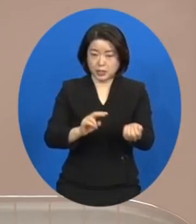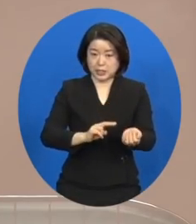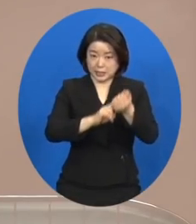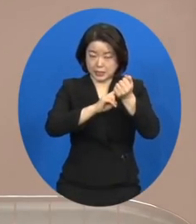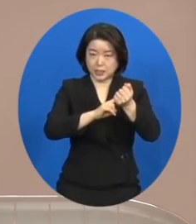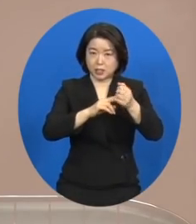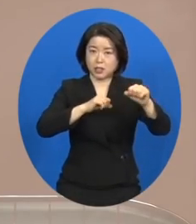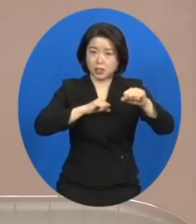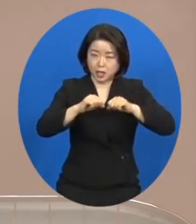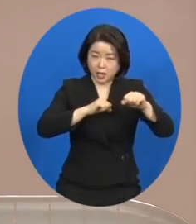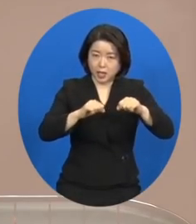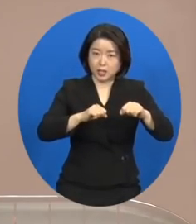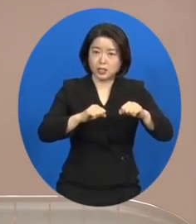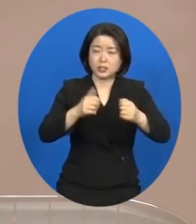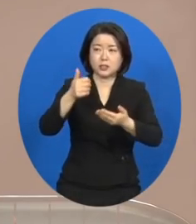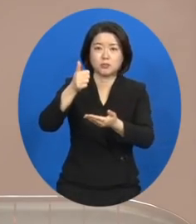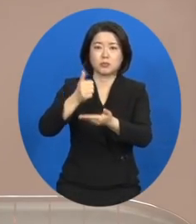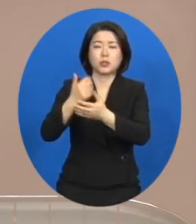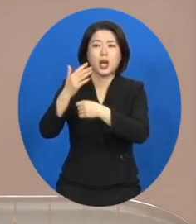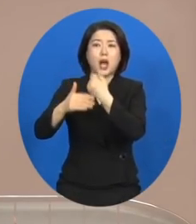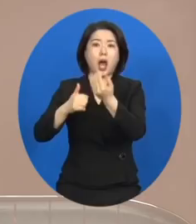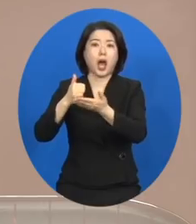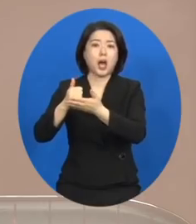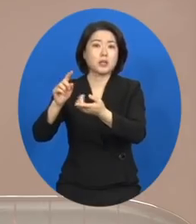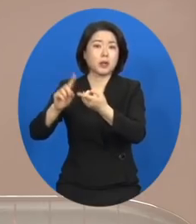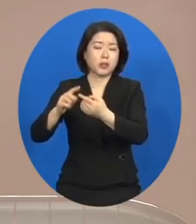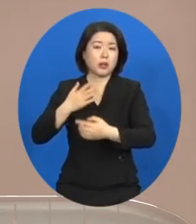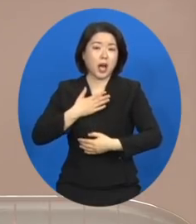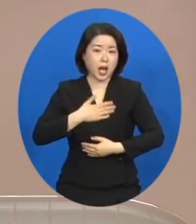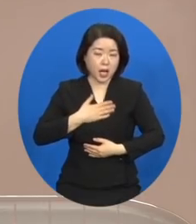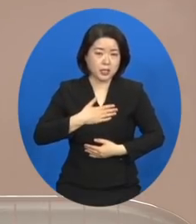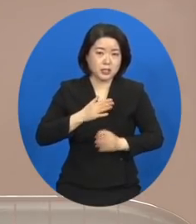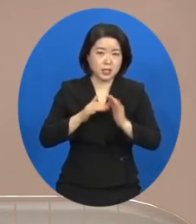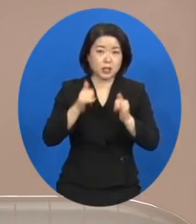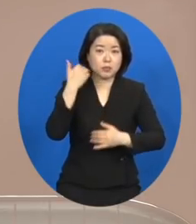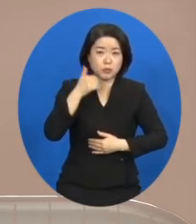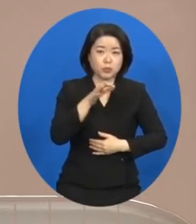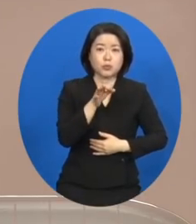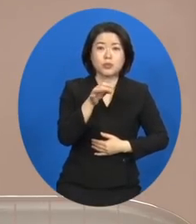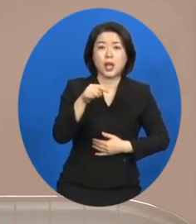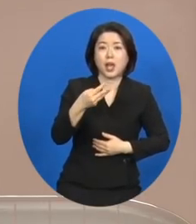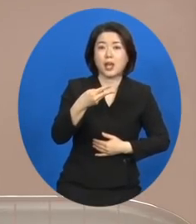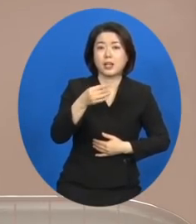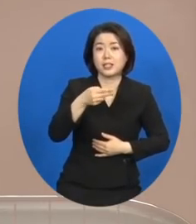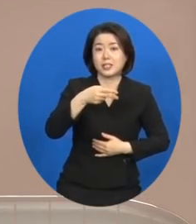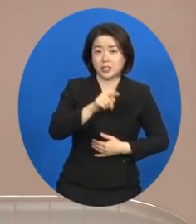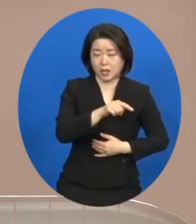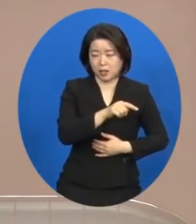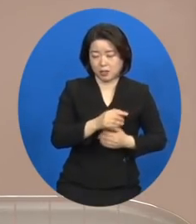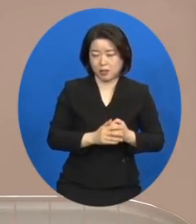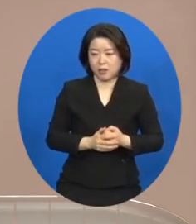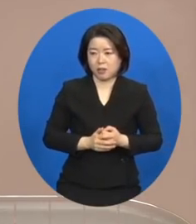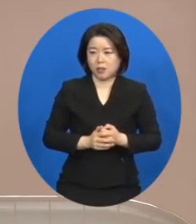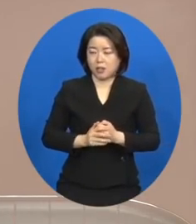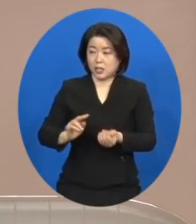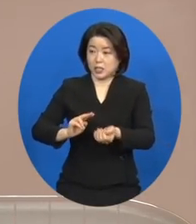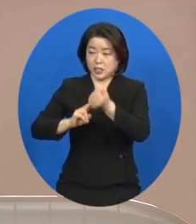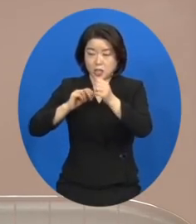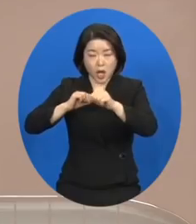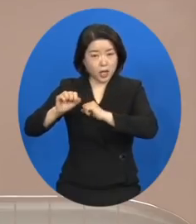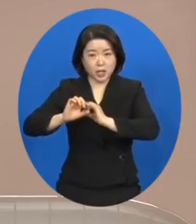기사행하신 분이 하나님이심을 알았던 사람이 엘리사였지만 그것을 행하지 않으셔도